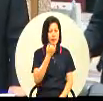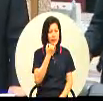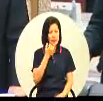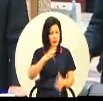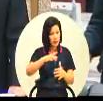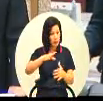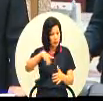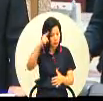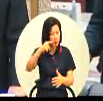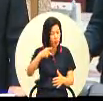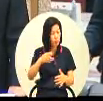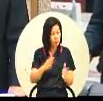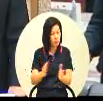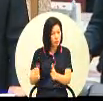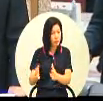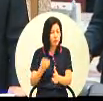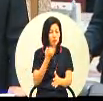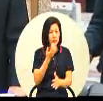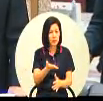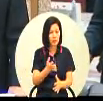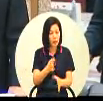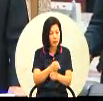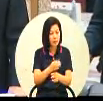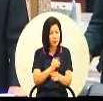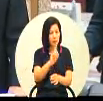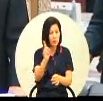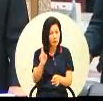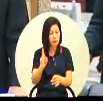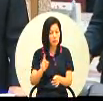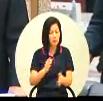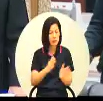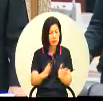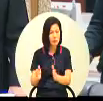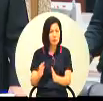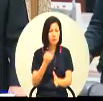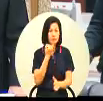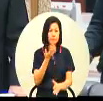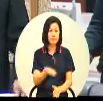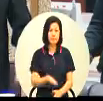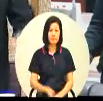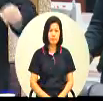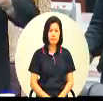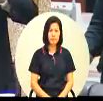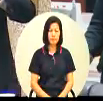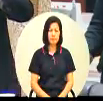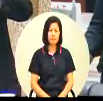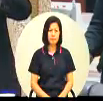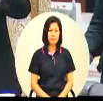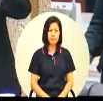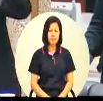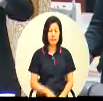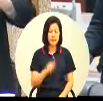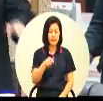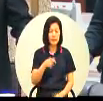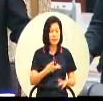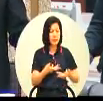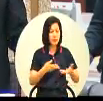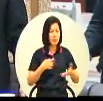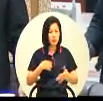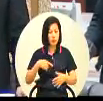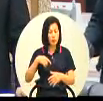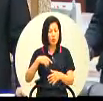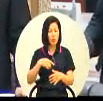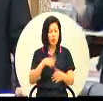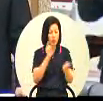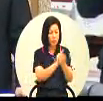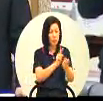来处理？大概要什么时辰才要来处理？ 我来和迄个咱工业区遮的